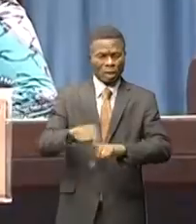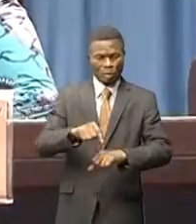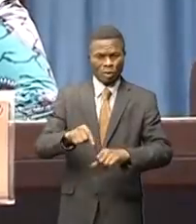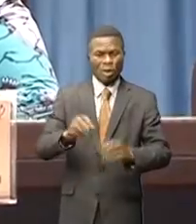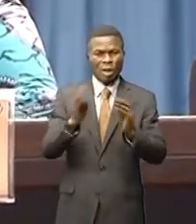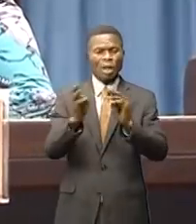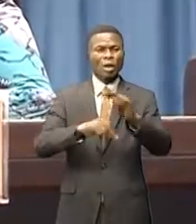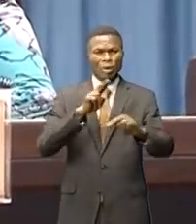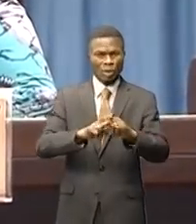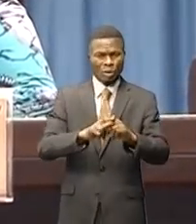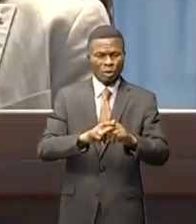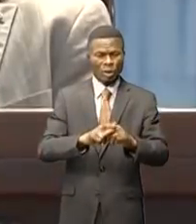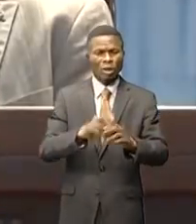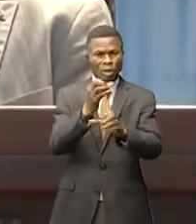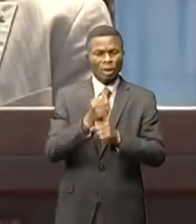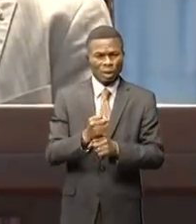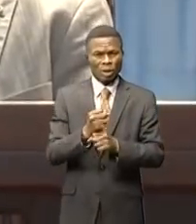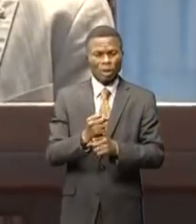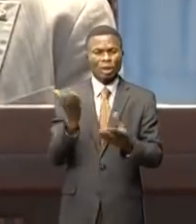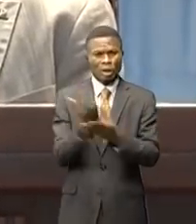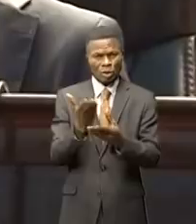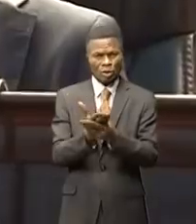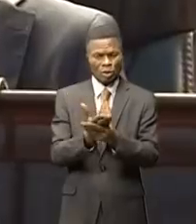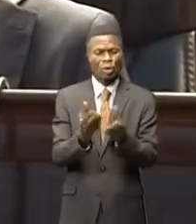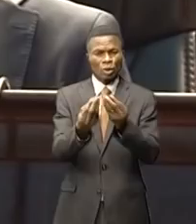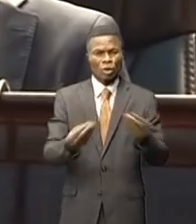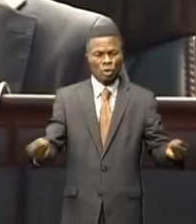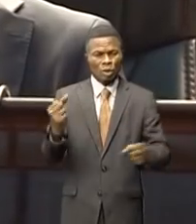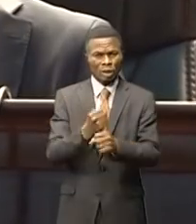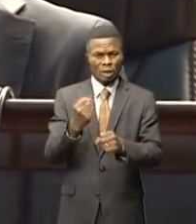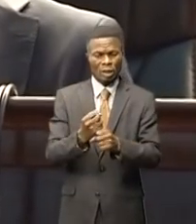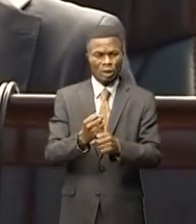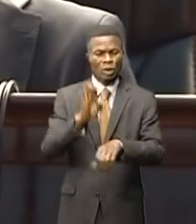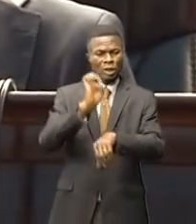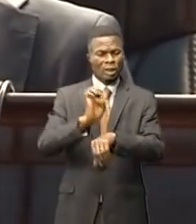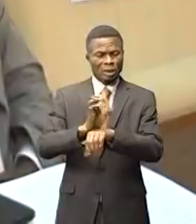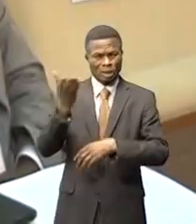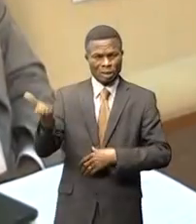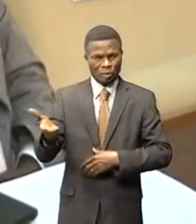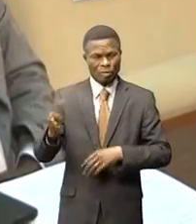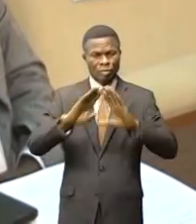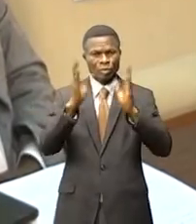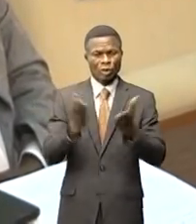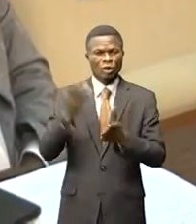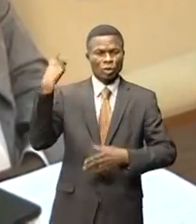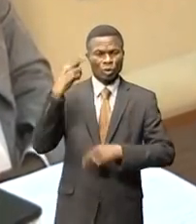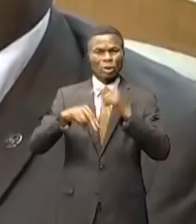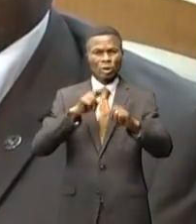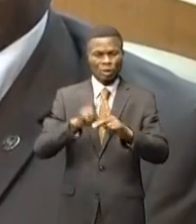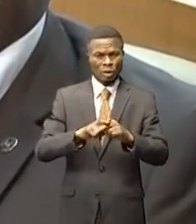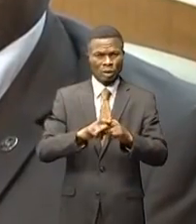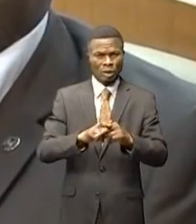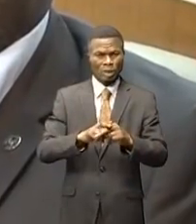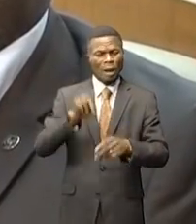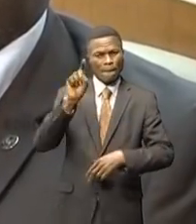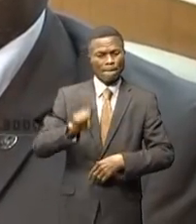nationale détient déjà les procès verbaux des résolutions des travaux des confessions religieuses tous les députés nationaux qui ont eu le